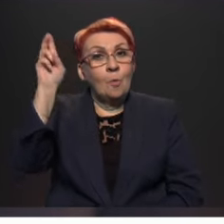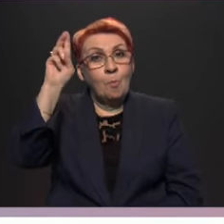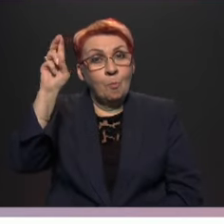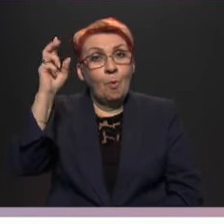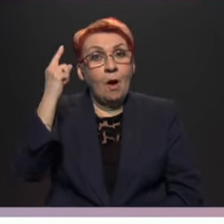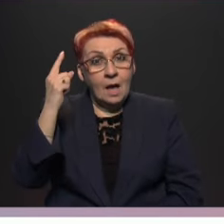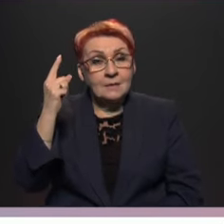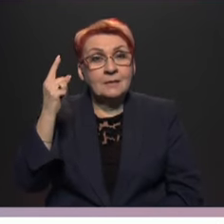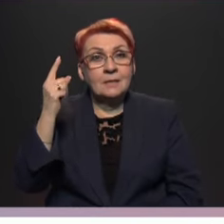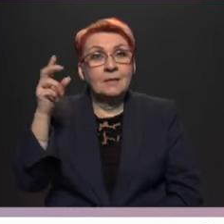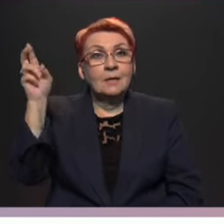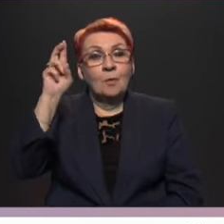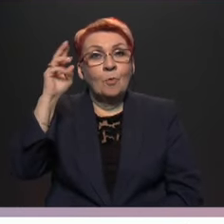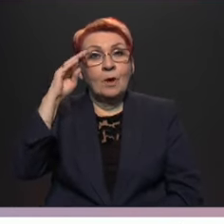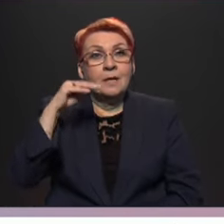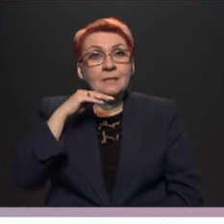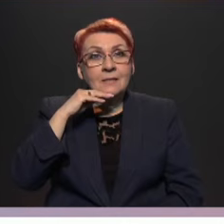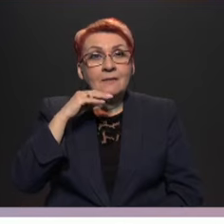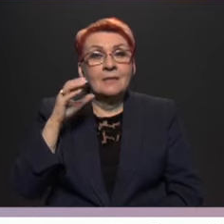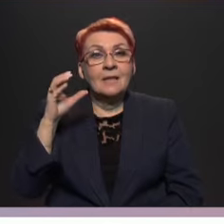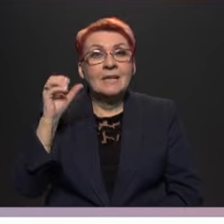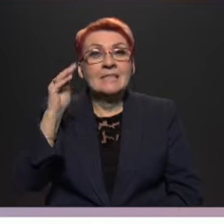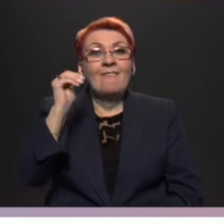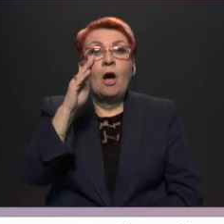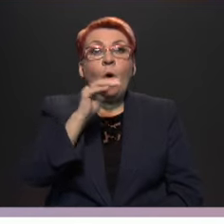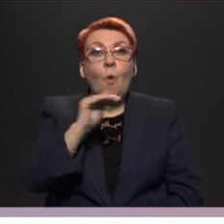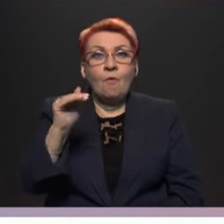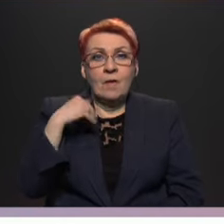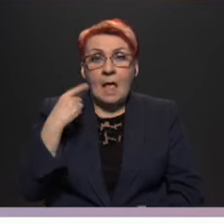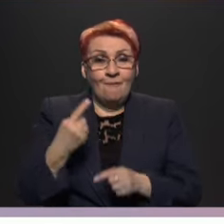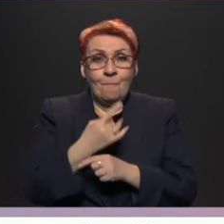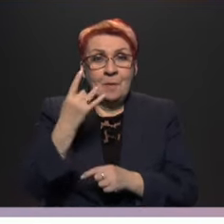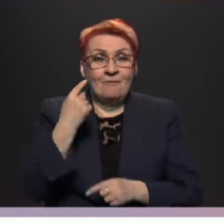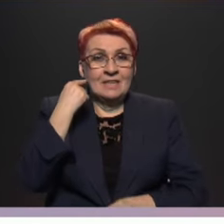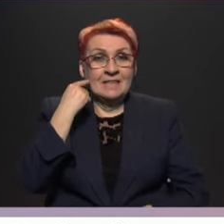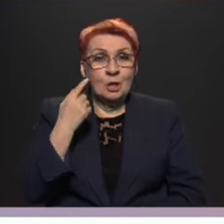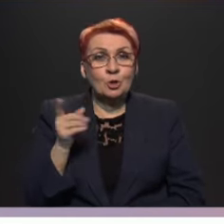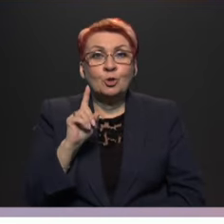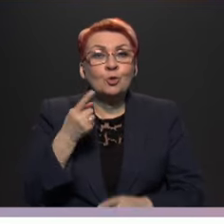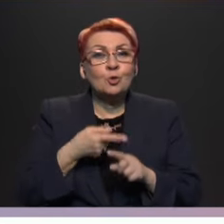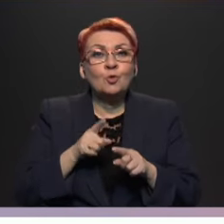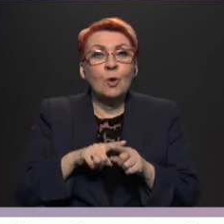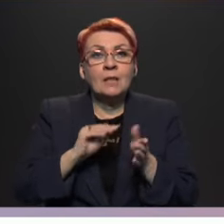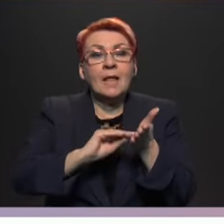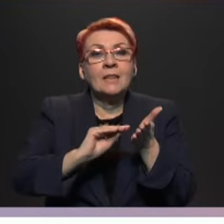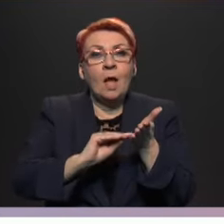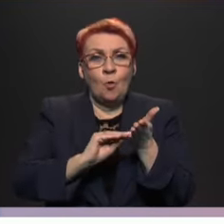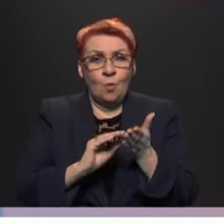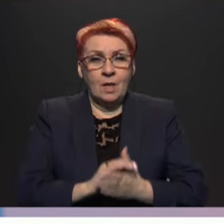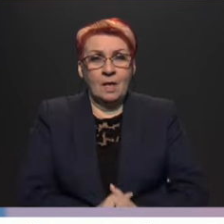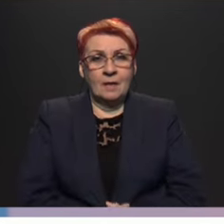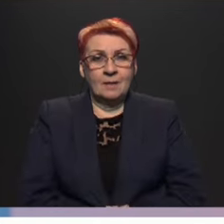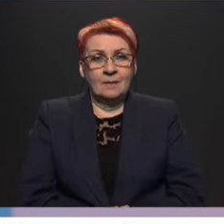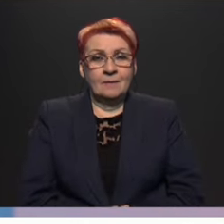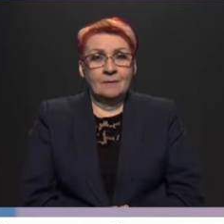Бог Отец, а вот Саваофа я вот это как слышу впервые. Что это так вот зовут, что сзади?